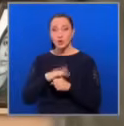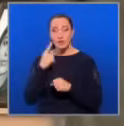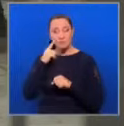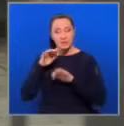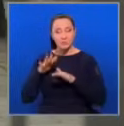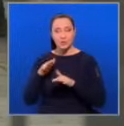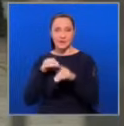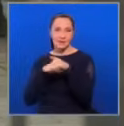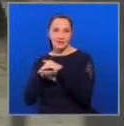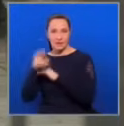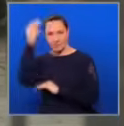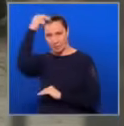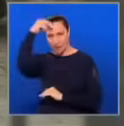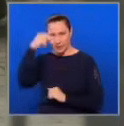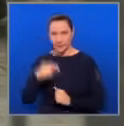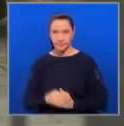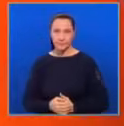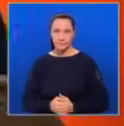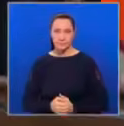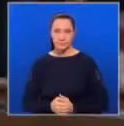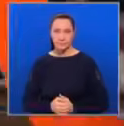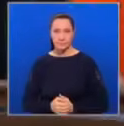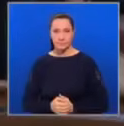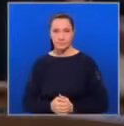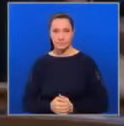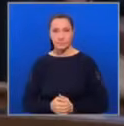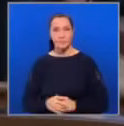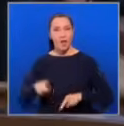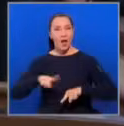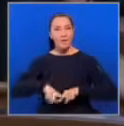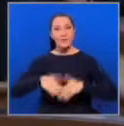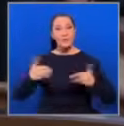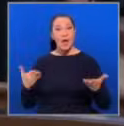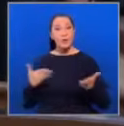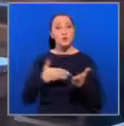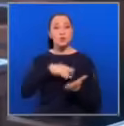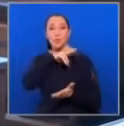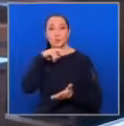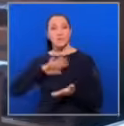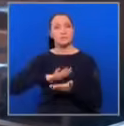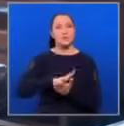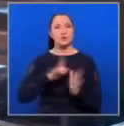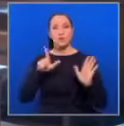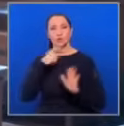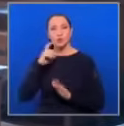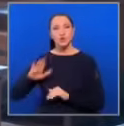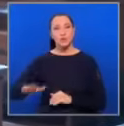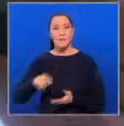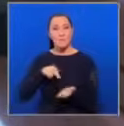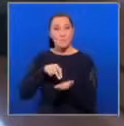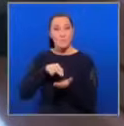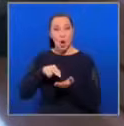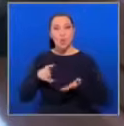заподозрян се укрива в българия делото срещу полицая прегазил седемгодишно дете на